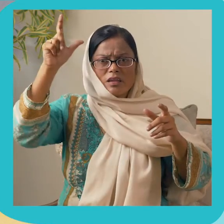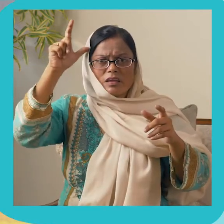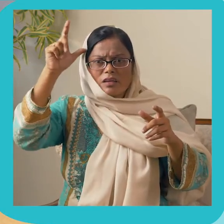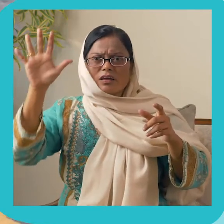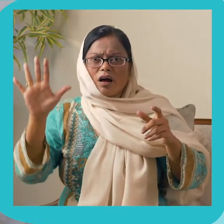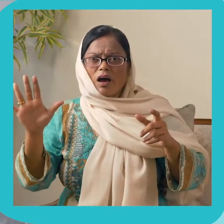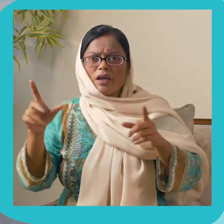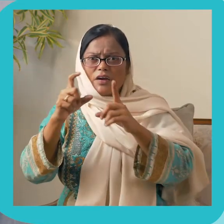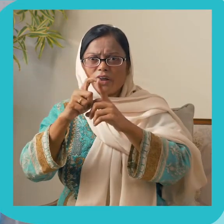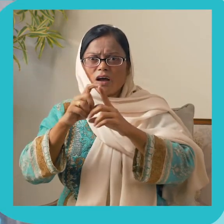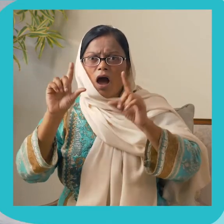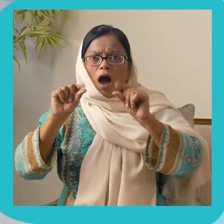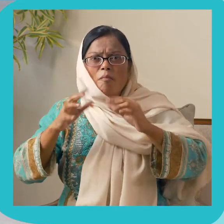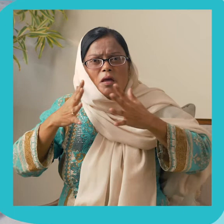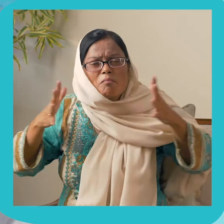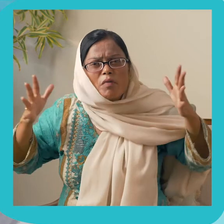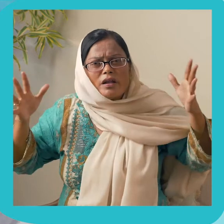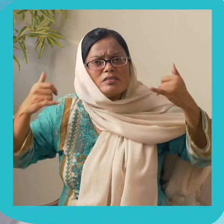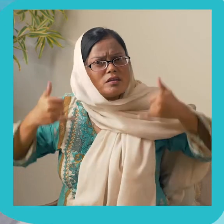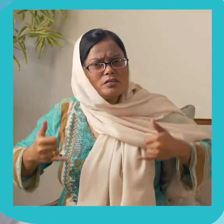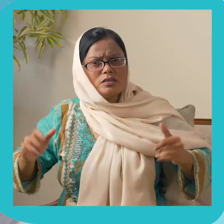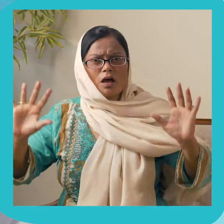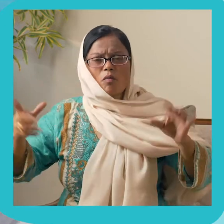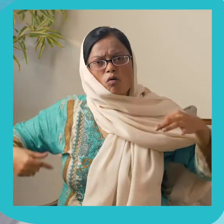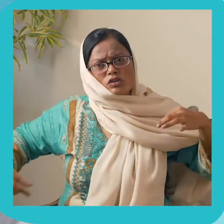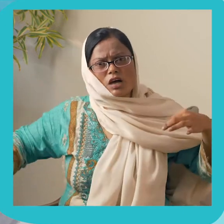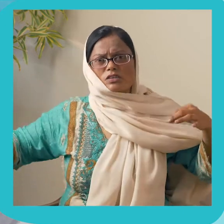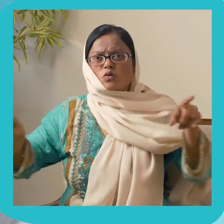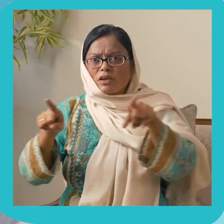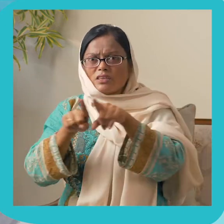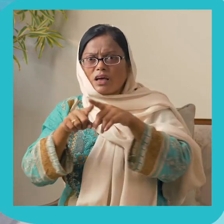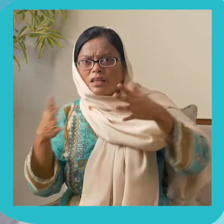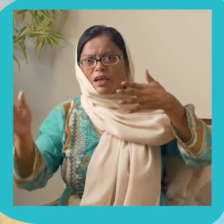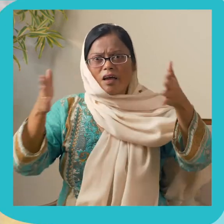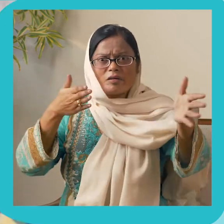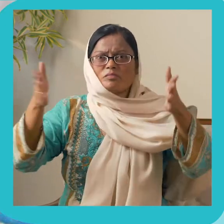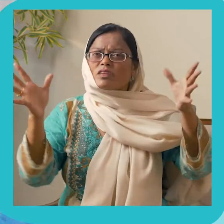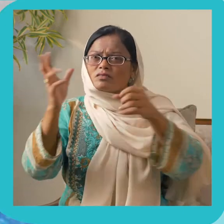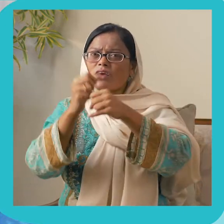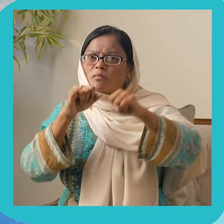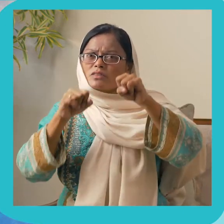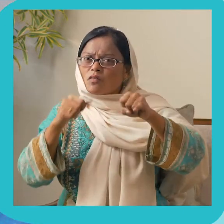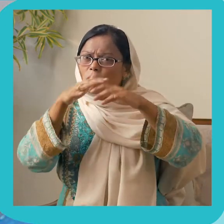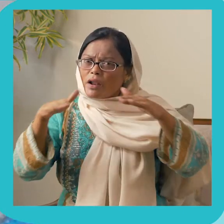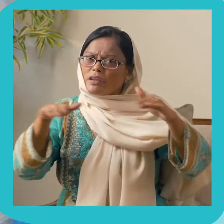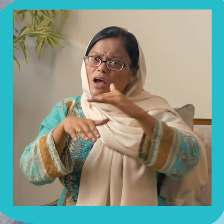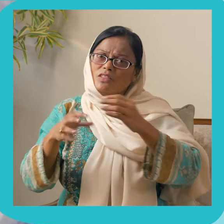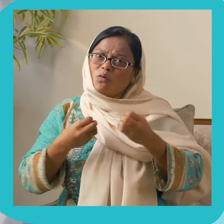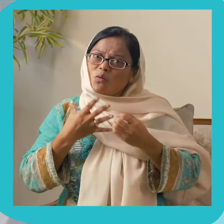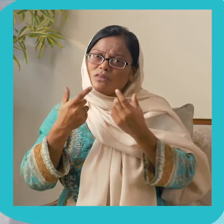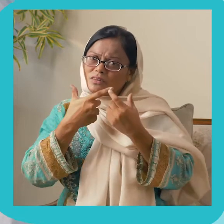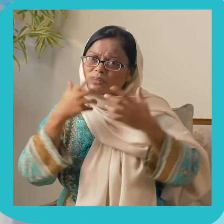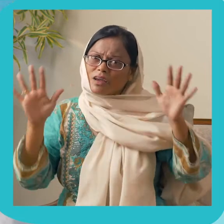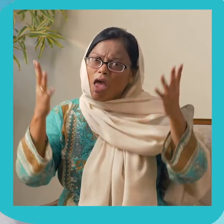और बहरी गाय डंगा अपने बड़े से जिस्म और शार्क जैसी दुम के साथ उनके गिर्द हलकों में तैर रहा था।